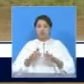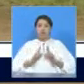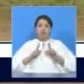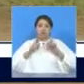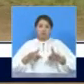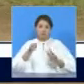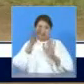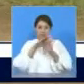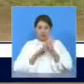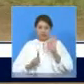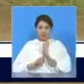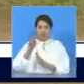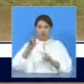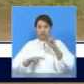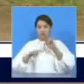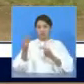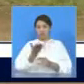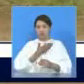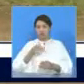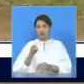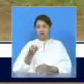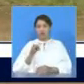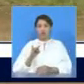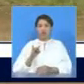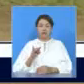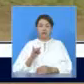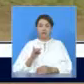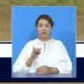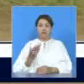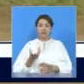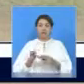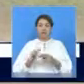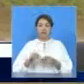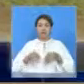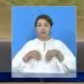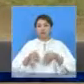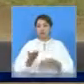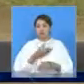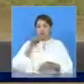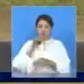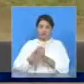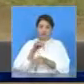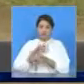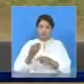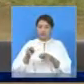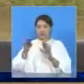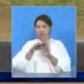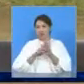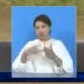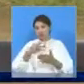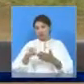согласно программе, начал строить нам коммуникации для орошения. Мы вошли в эту программу.